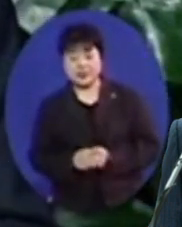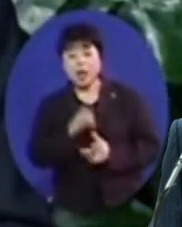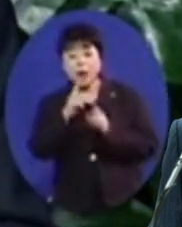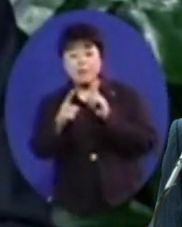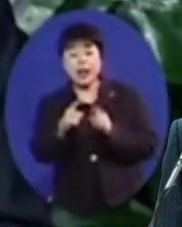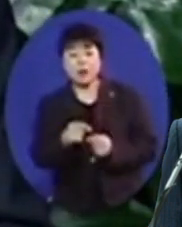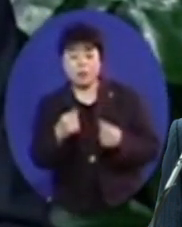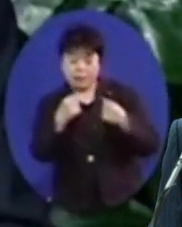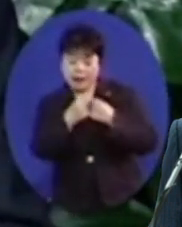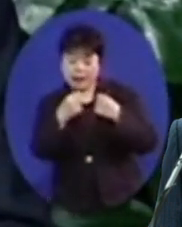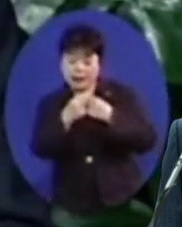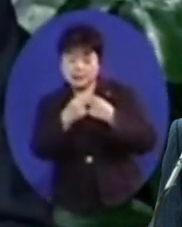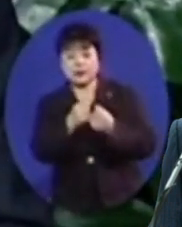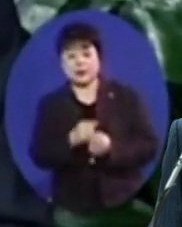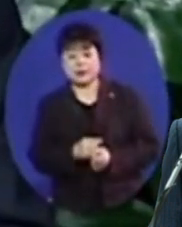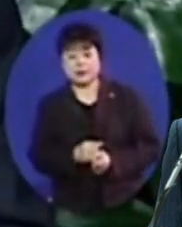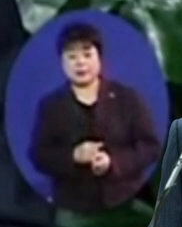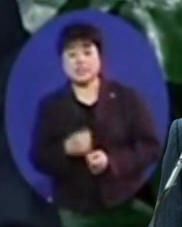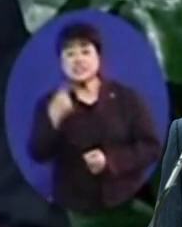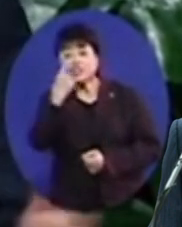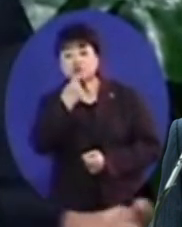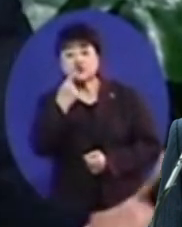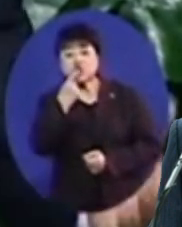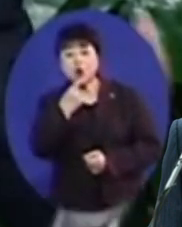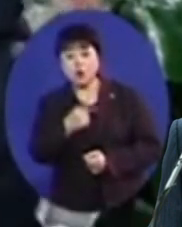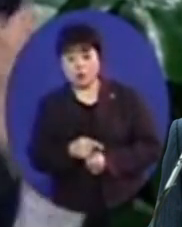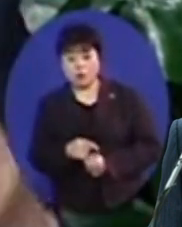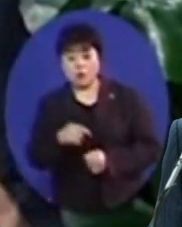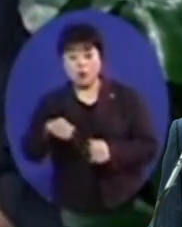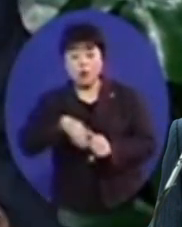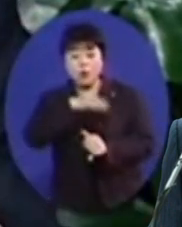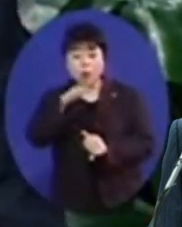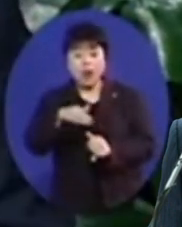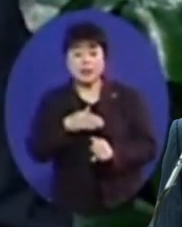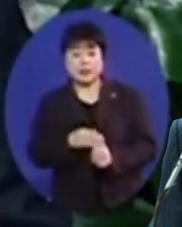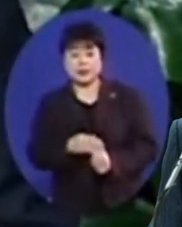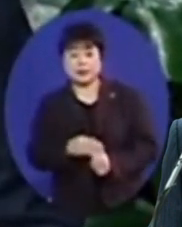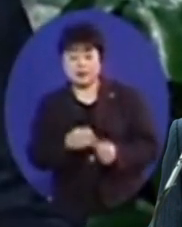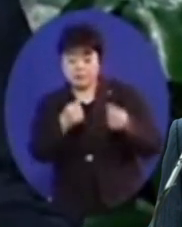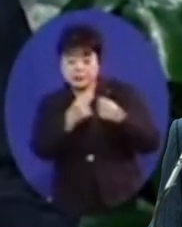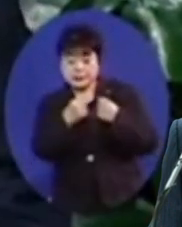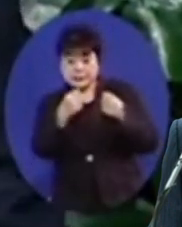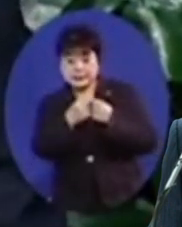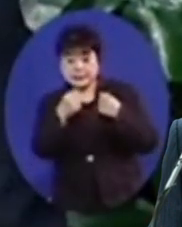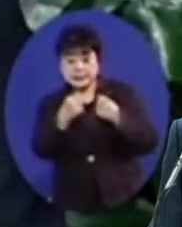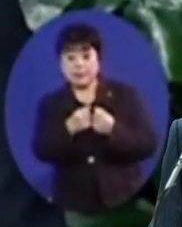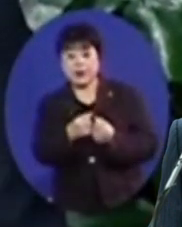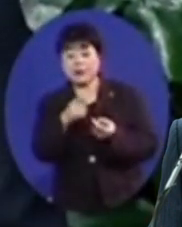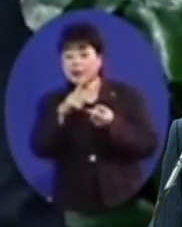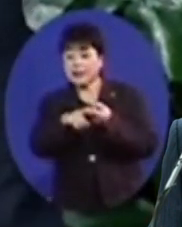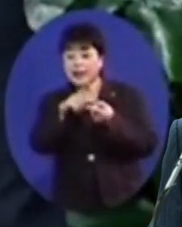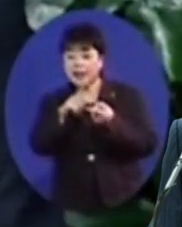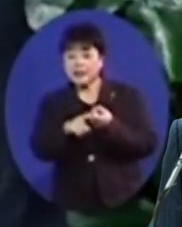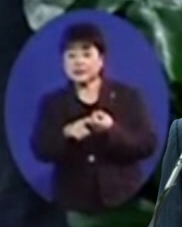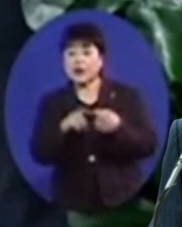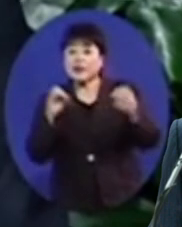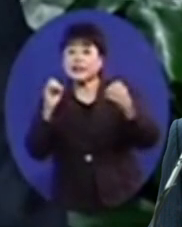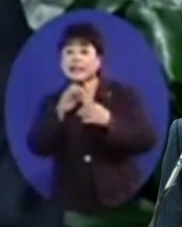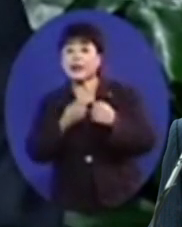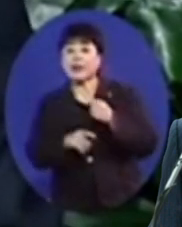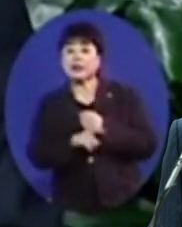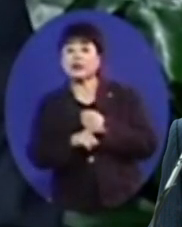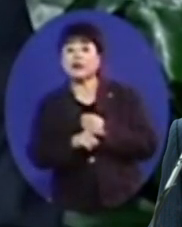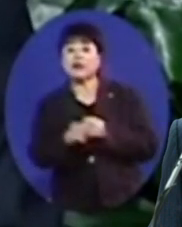말싸움인 것입니다. 우리가 입술로 말 안 해도 환경이 그런 의미를 주면 우리는 거기에 대해서 어떻게 대답하는가,